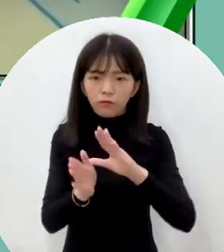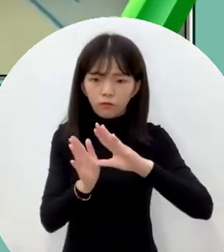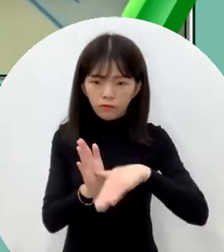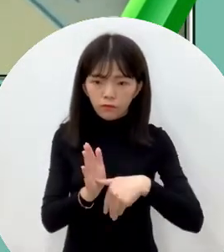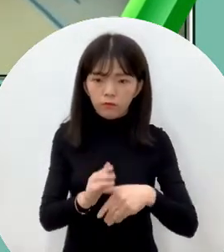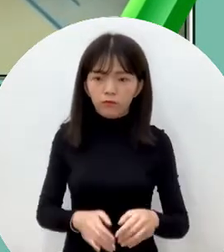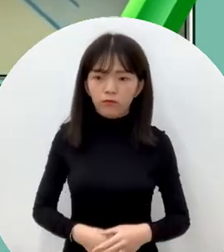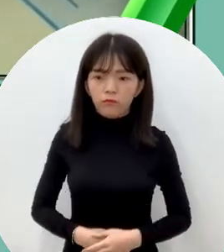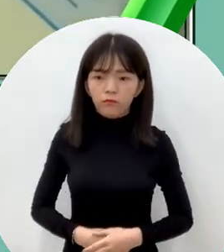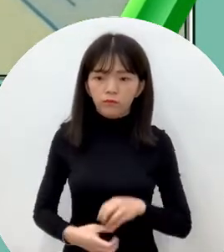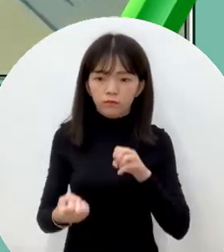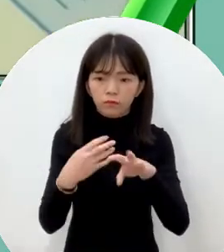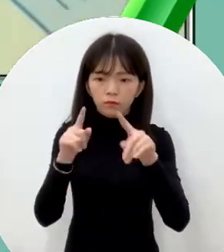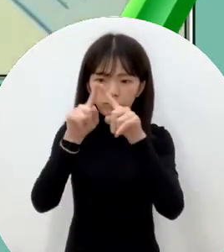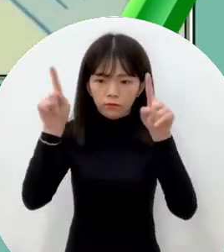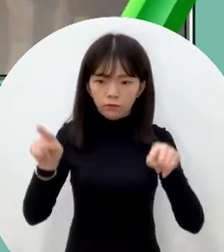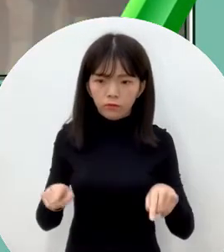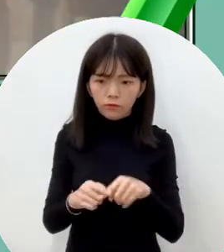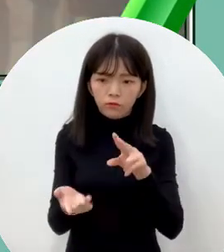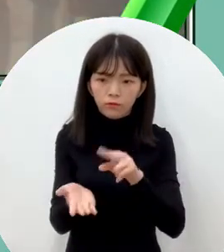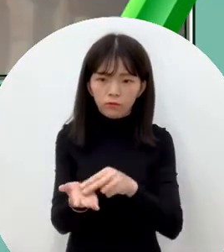답안지에 문제지 문형을 기입합니다.